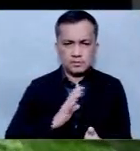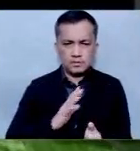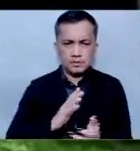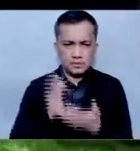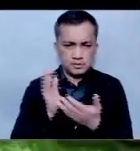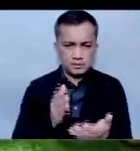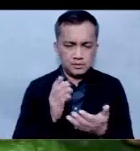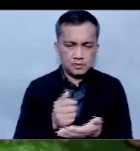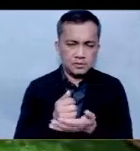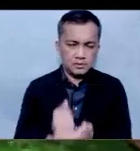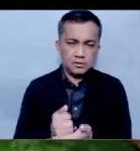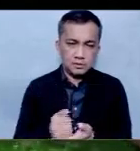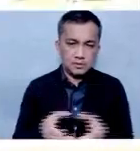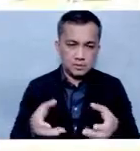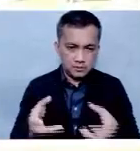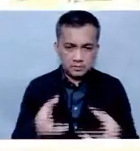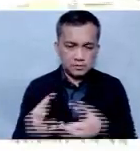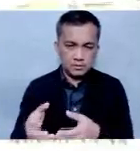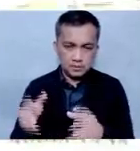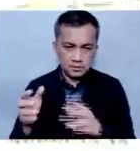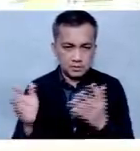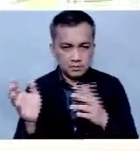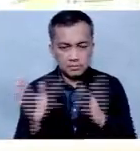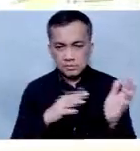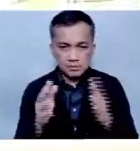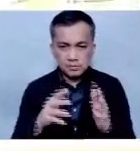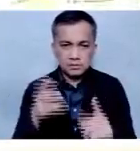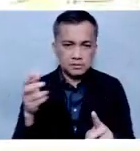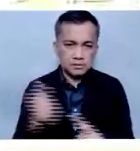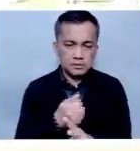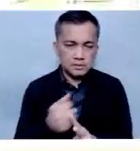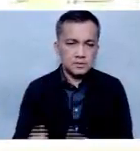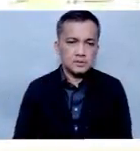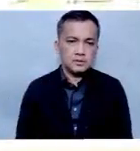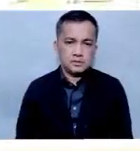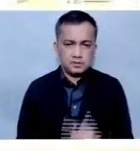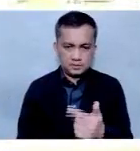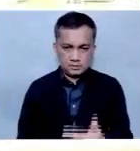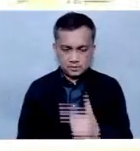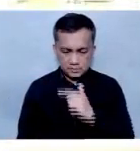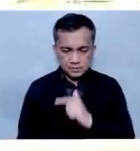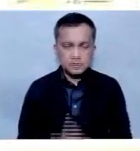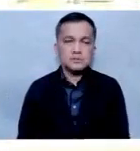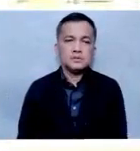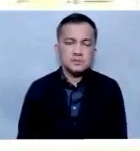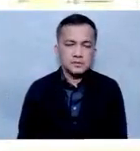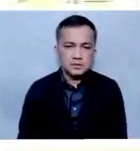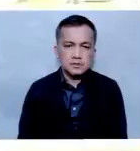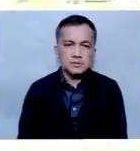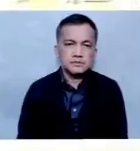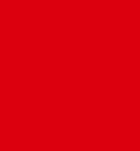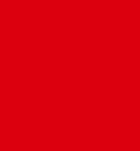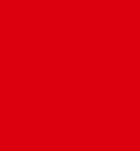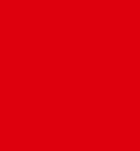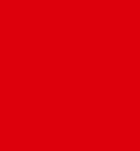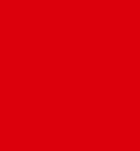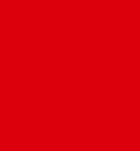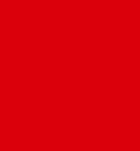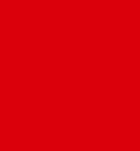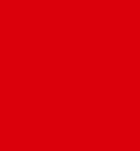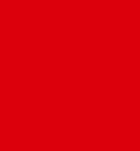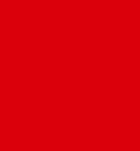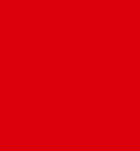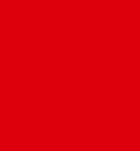na ipapamahagi sa mga nasalanta. Nagbabalita mula sa frontline, Mon Gualvez, News 5.